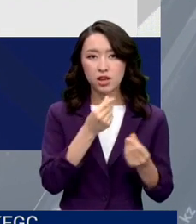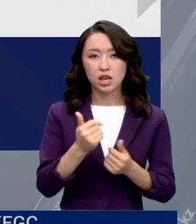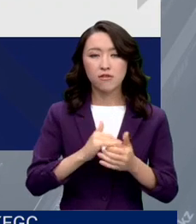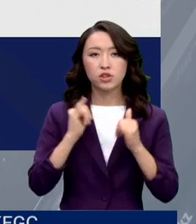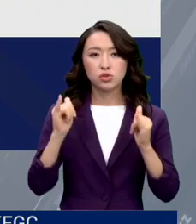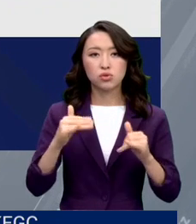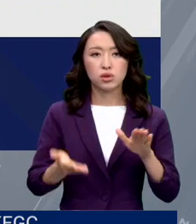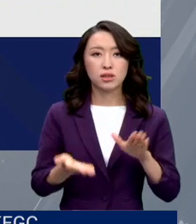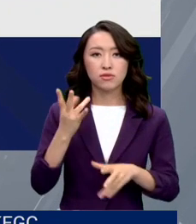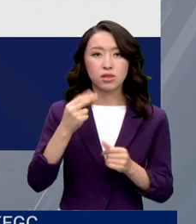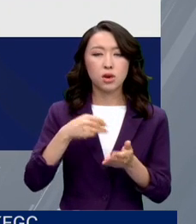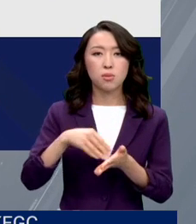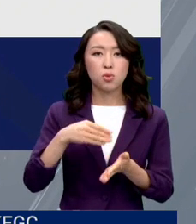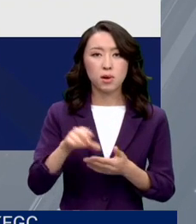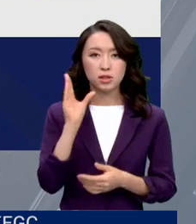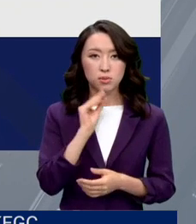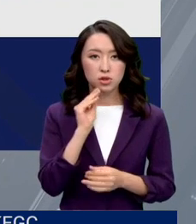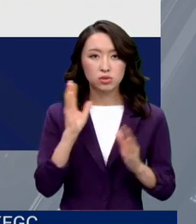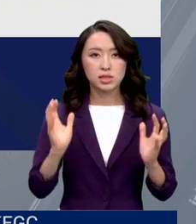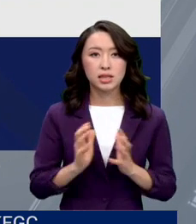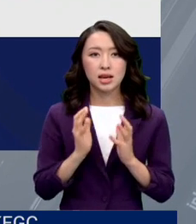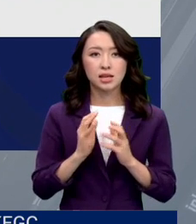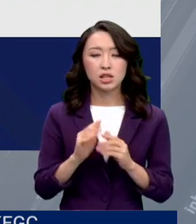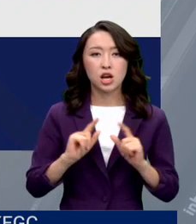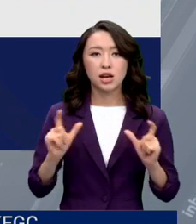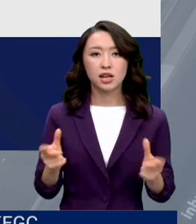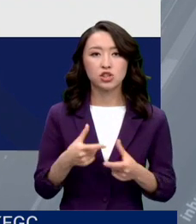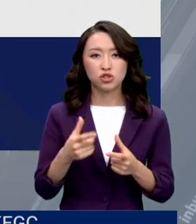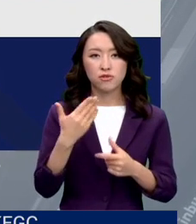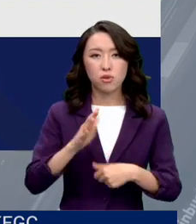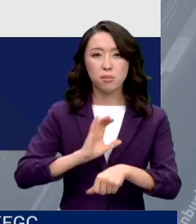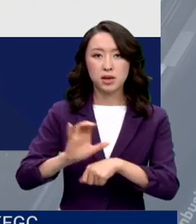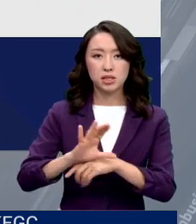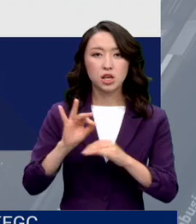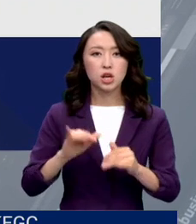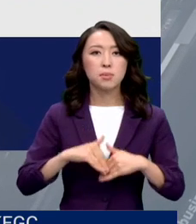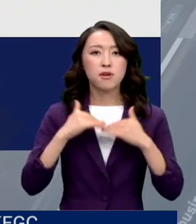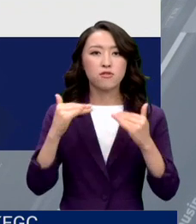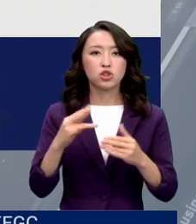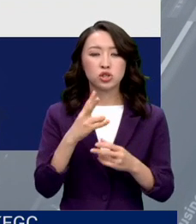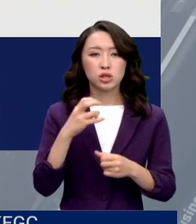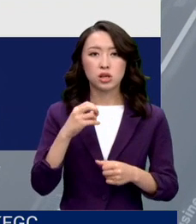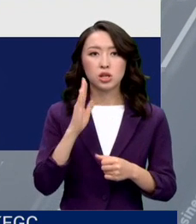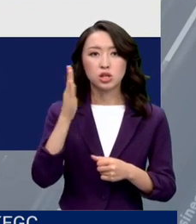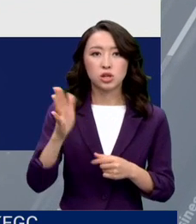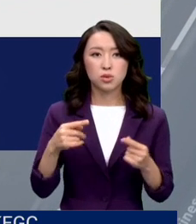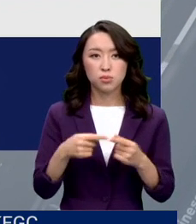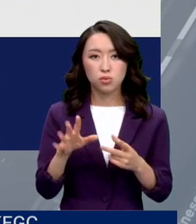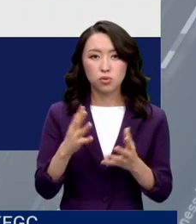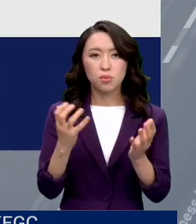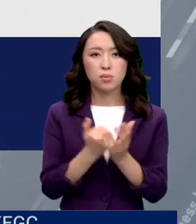высокой инфляции на покупательную способность, сохраняющиеся ограничения в поставках и повышенная неопределенность